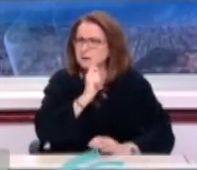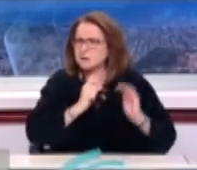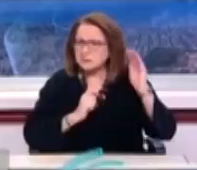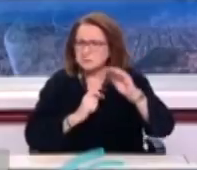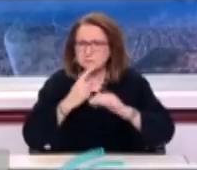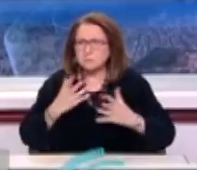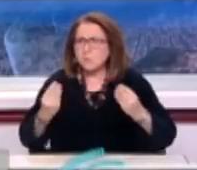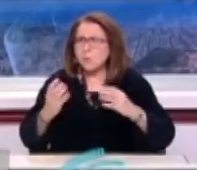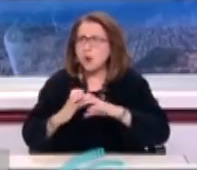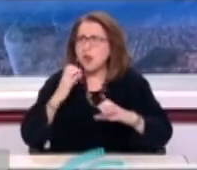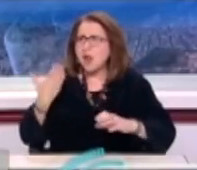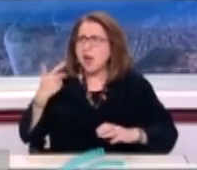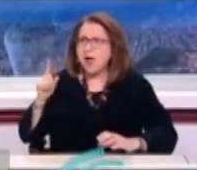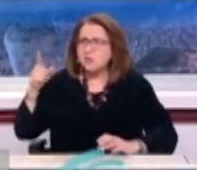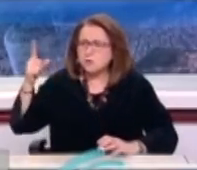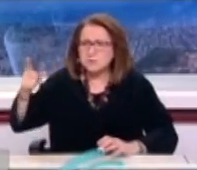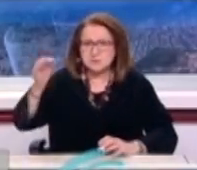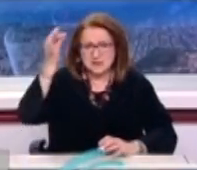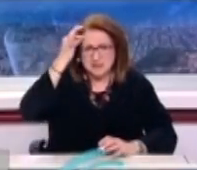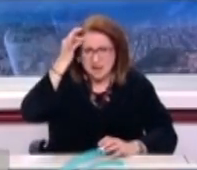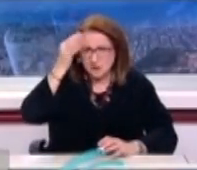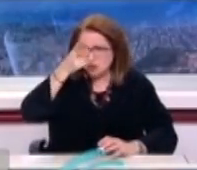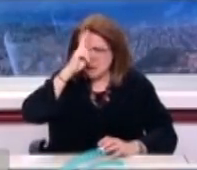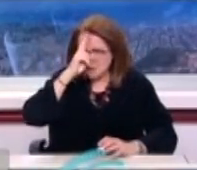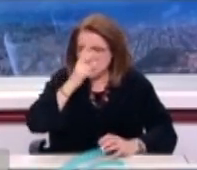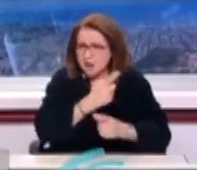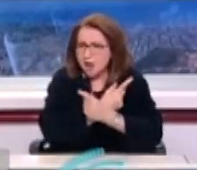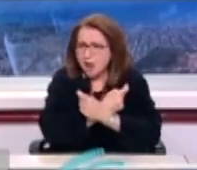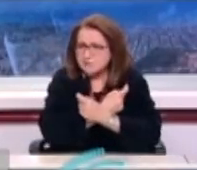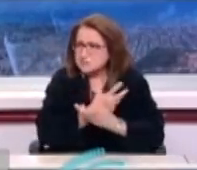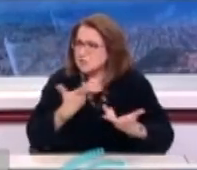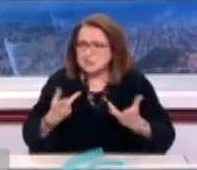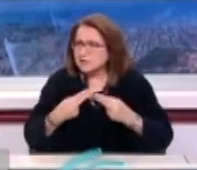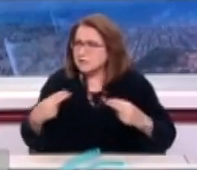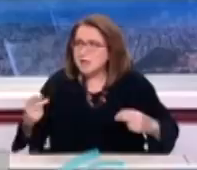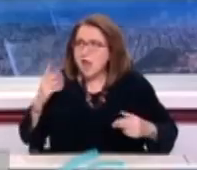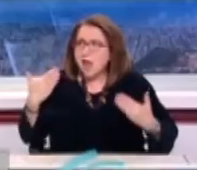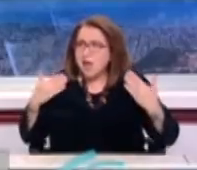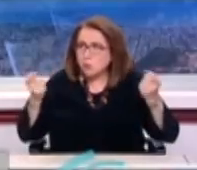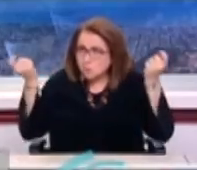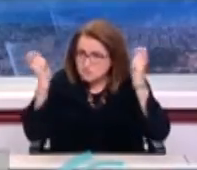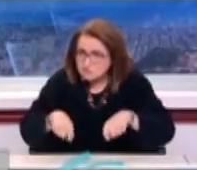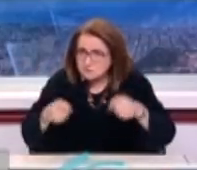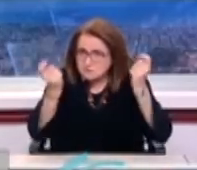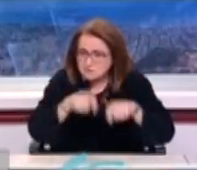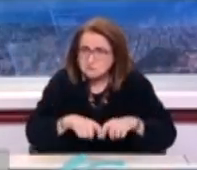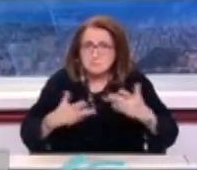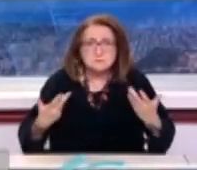προγραμματισμένες σε Γαλλία, Γερμανία, Αυστρία. Θα υπάρξουν νέα μέτρα για τα ταξίδια? Όπως